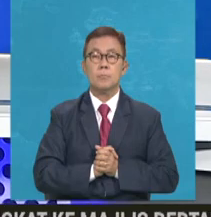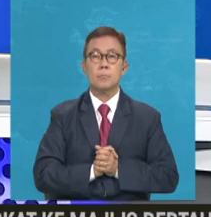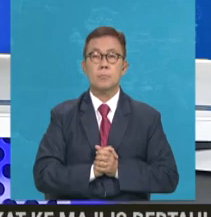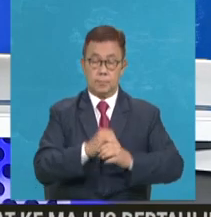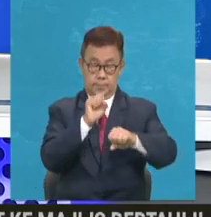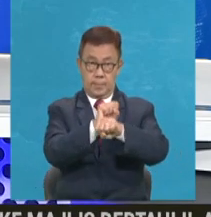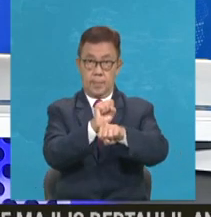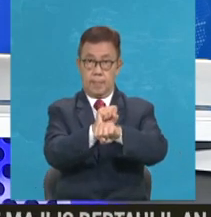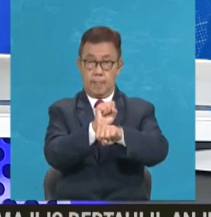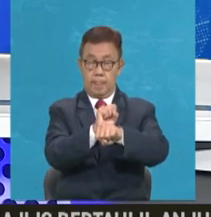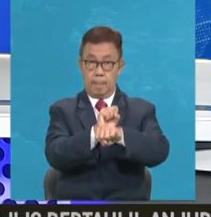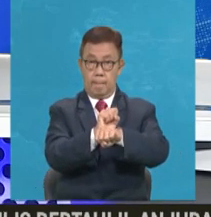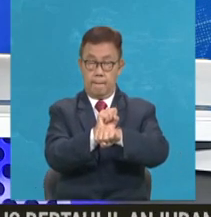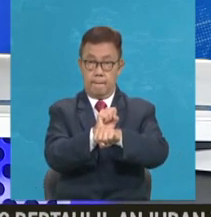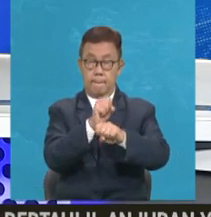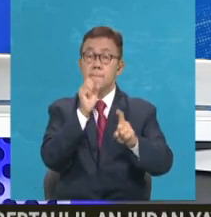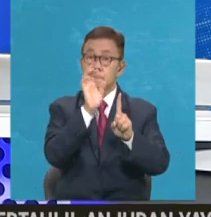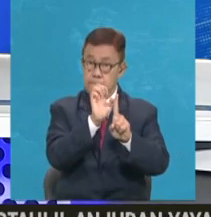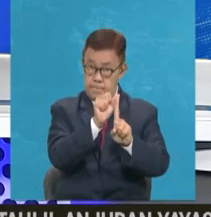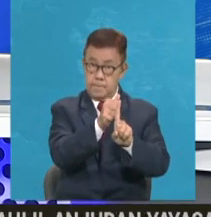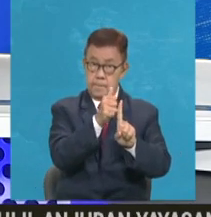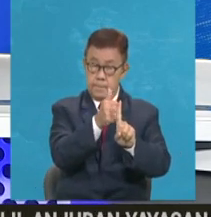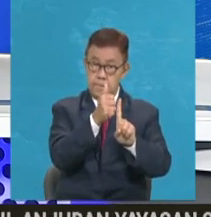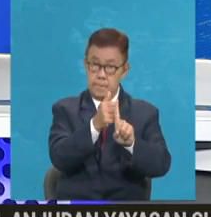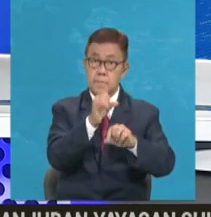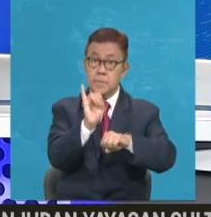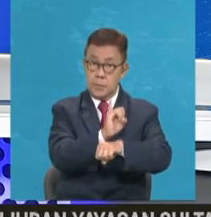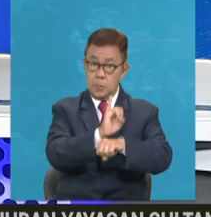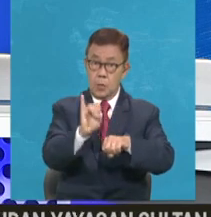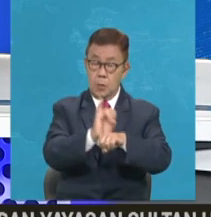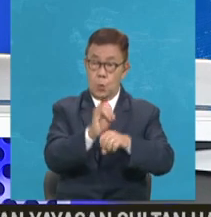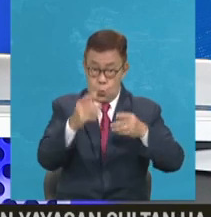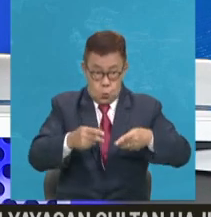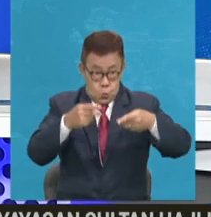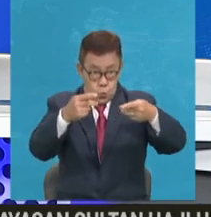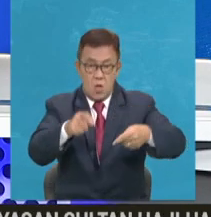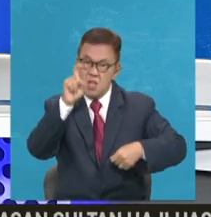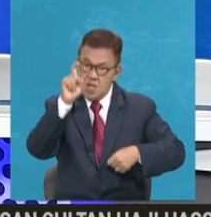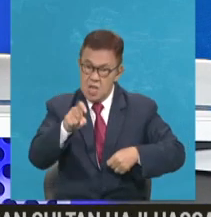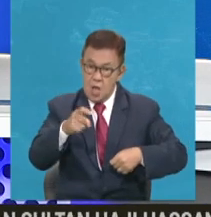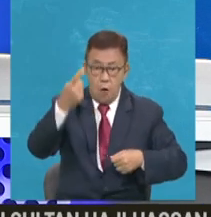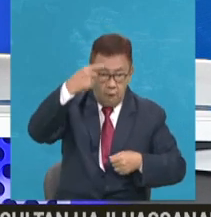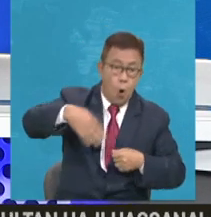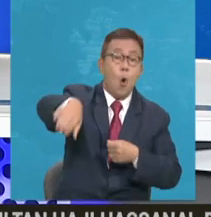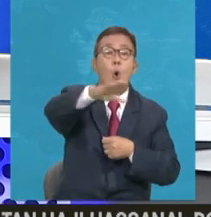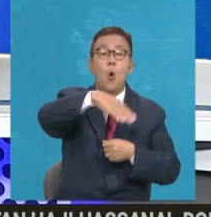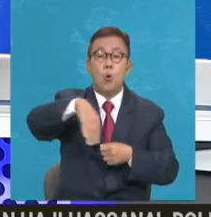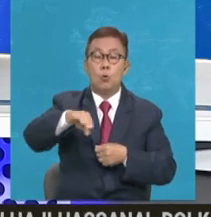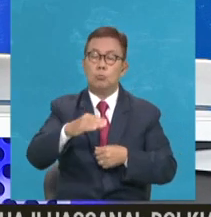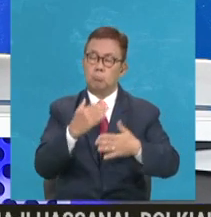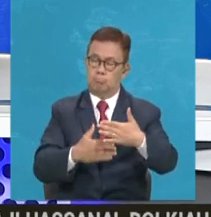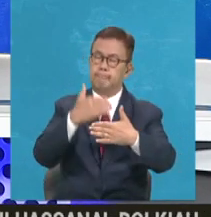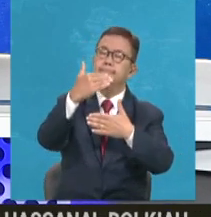program brantisan melengkapkan pelajar dengan kemahiran ke pelepasan tinggi yang diperlukan oleh industri lainnya